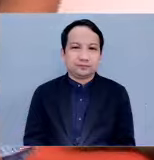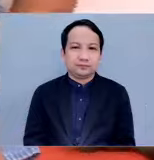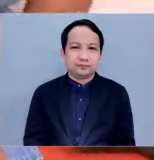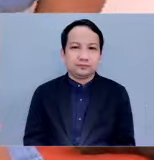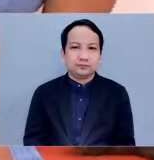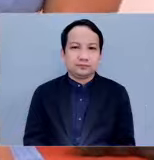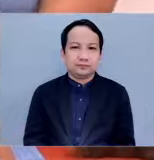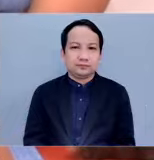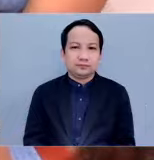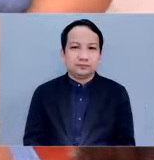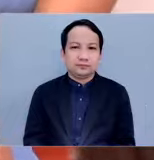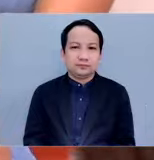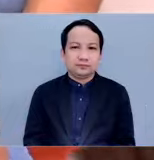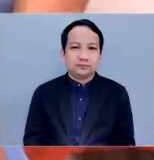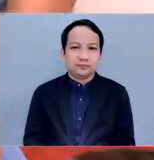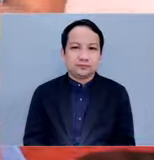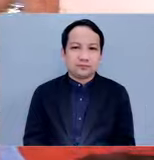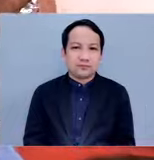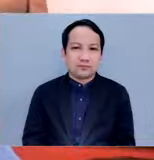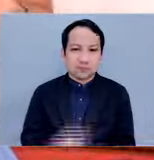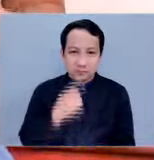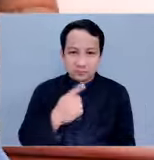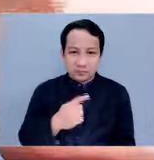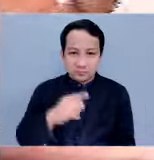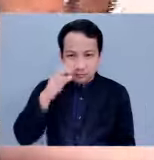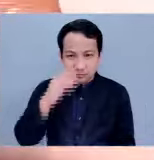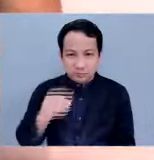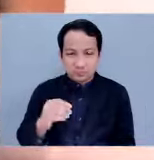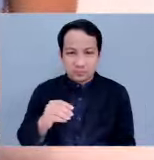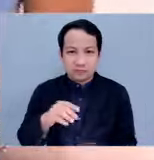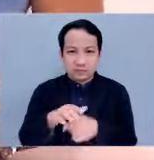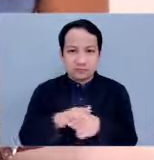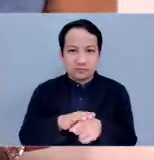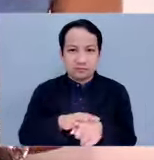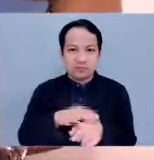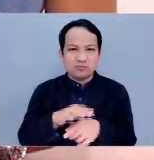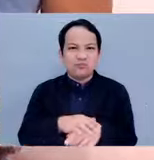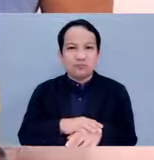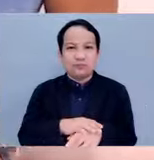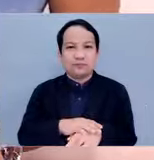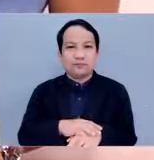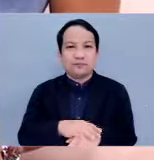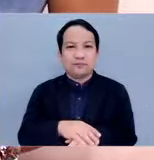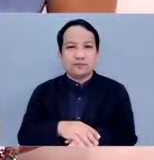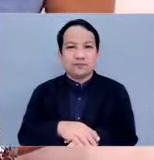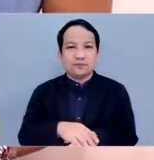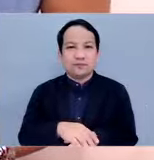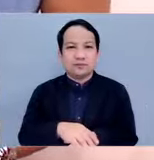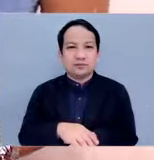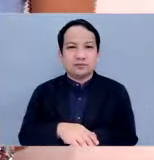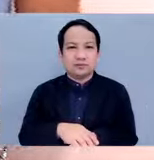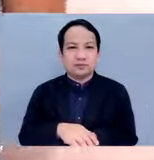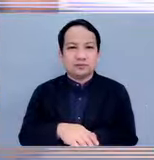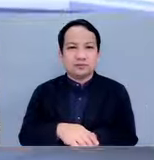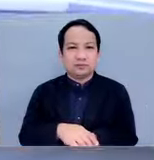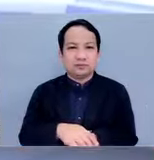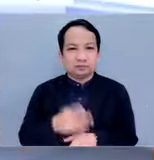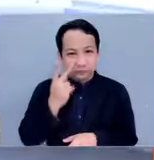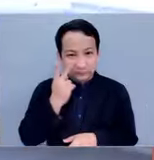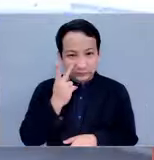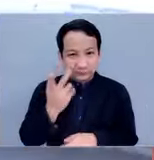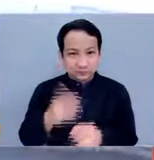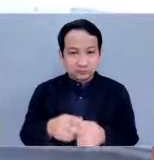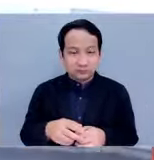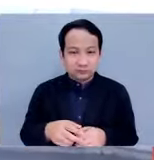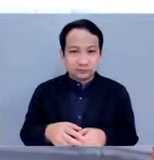babae, pag nakikita nila na yung mga boys na ang lambing nila sa cats, parang anong dating nun, Dimple? Pa sa akin, parang ako talaga, ako lang